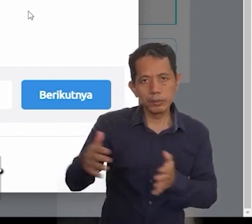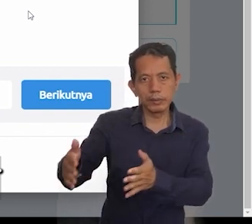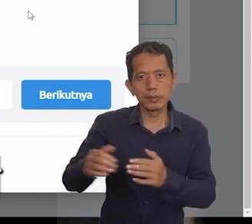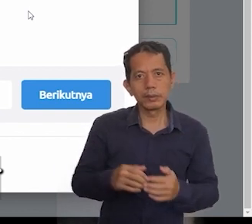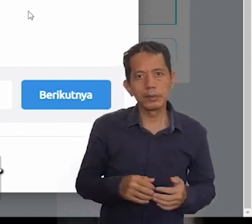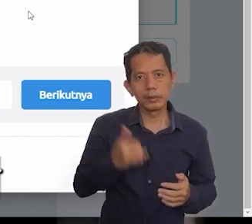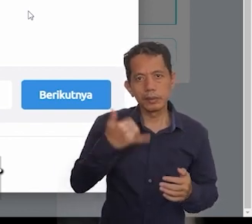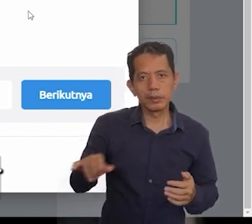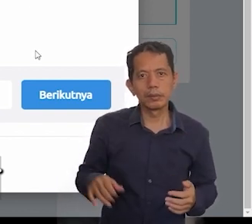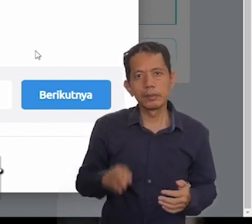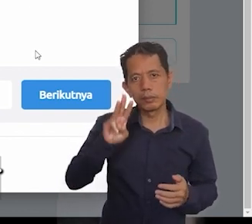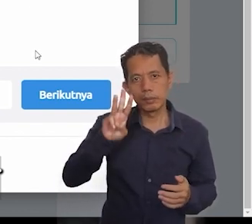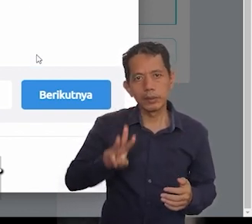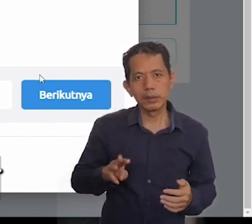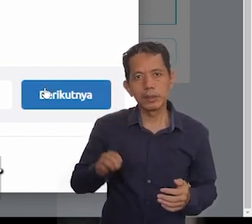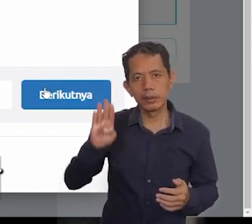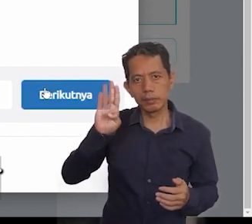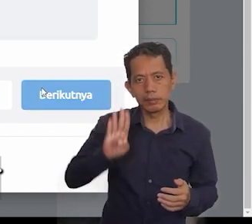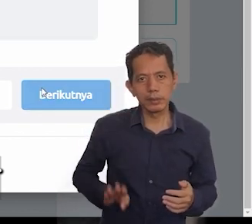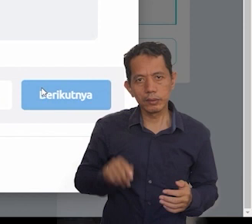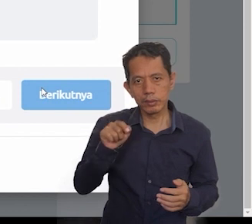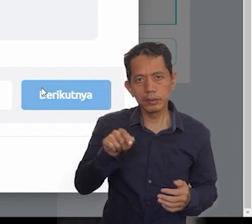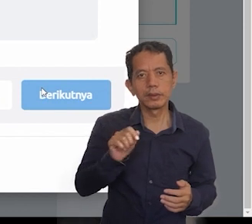yang berwarna biru ini.